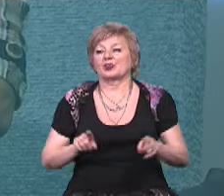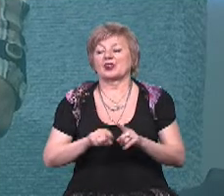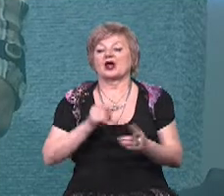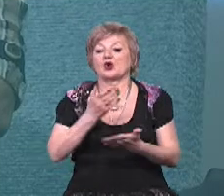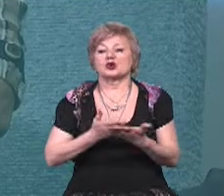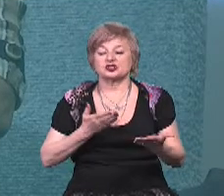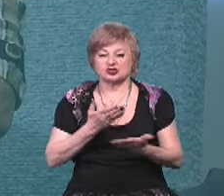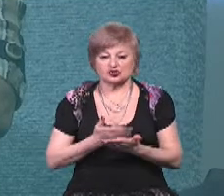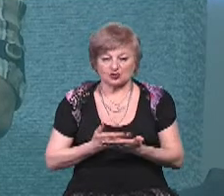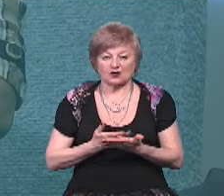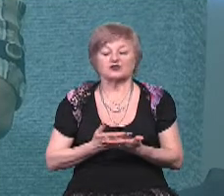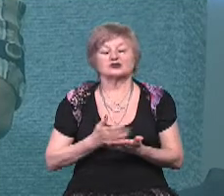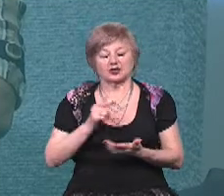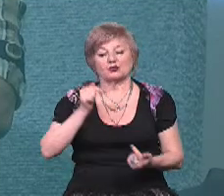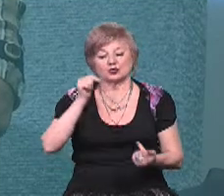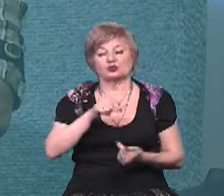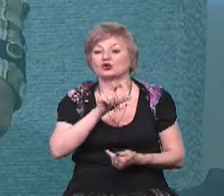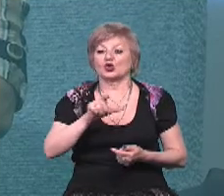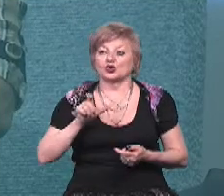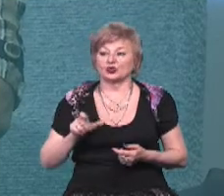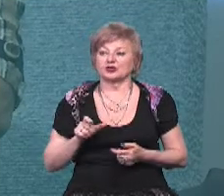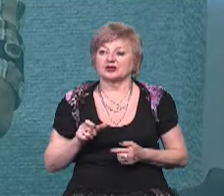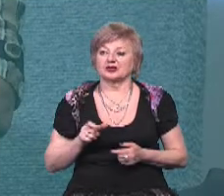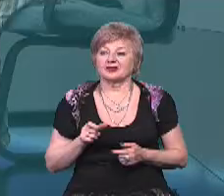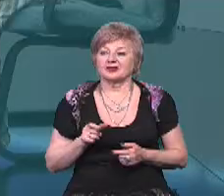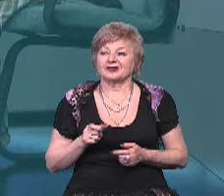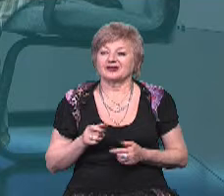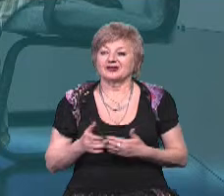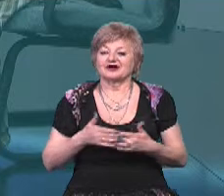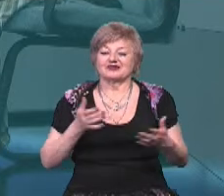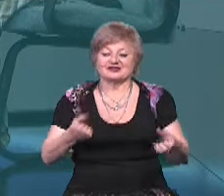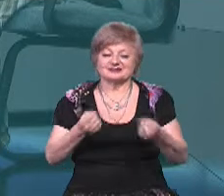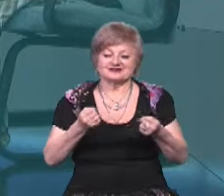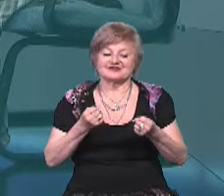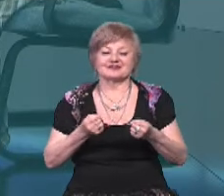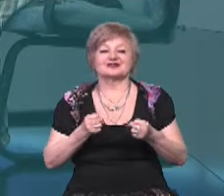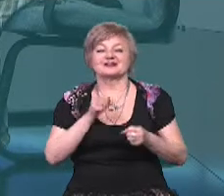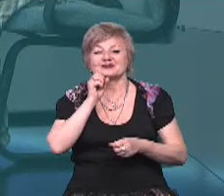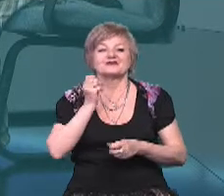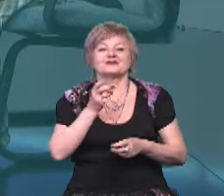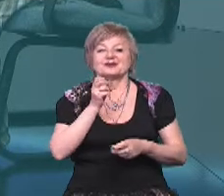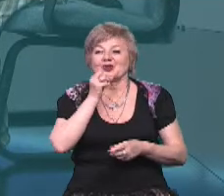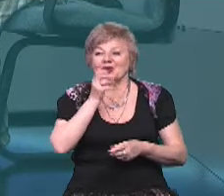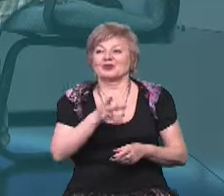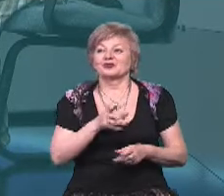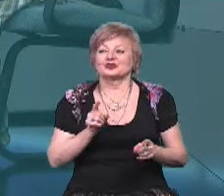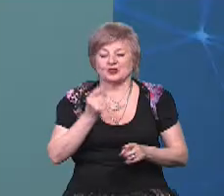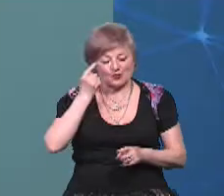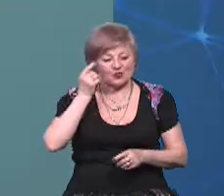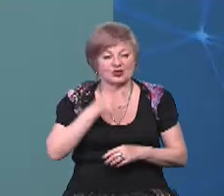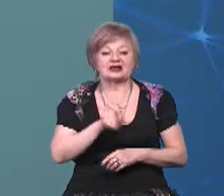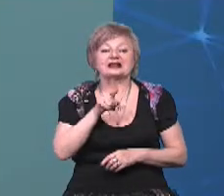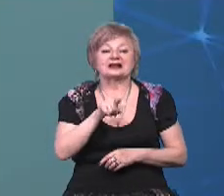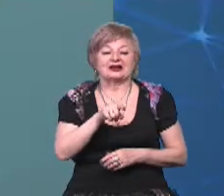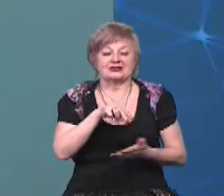порада, я думаю, що вона стане у нагоді нашим телеглядачам. Хапати курця і на нього це все робити, да? Щоб він зрозумів, що це він